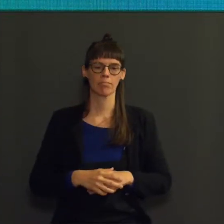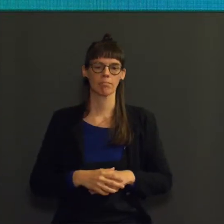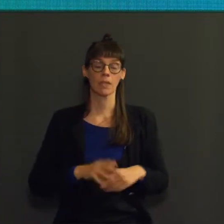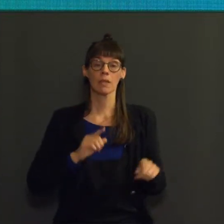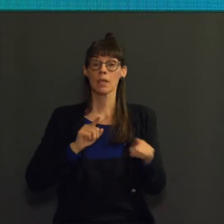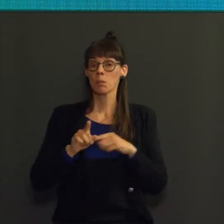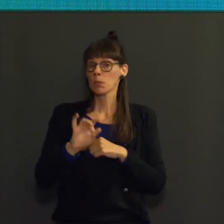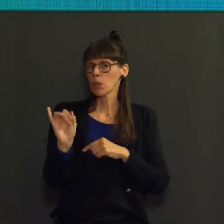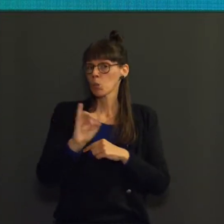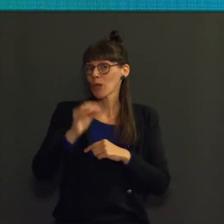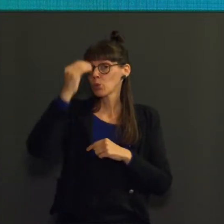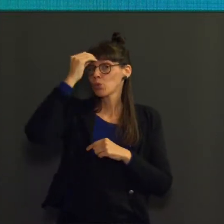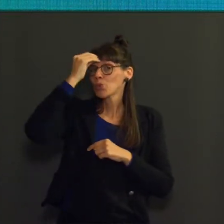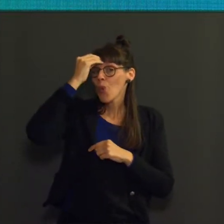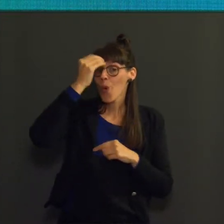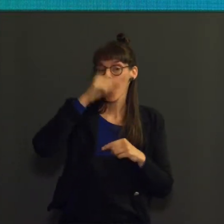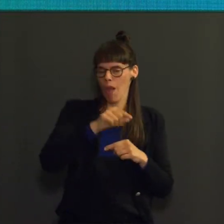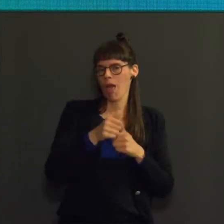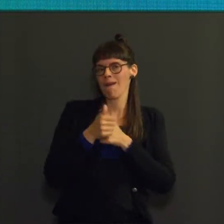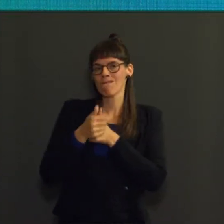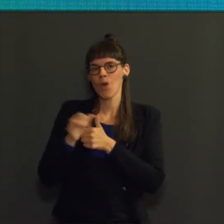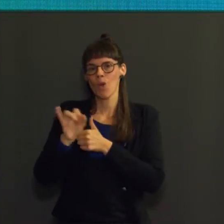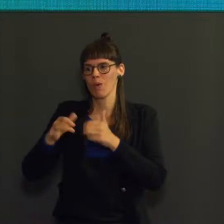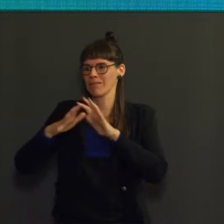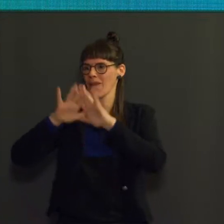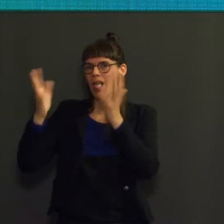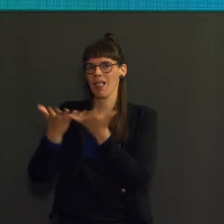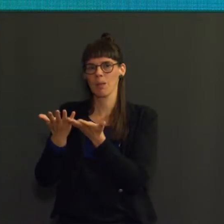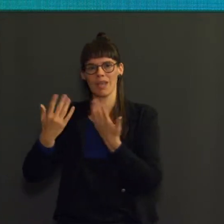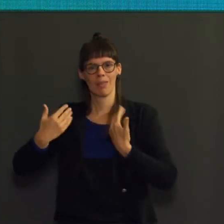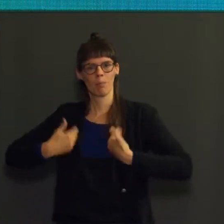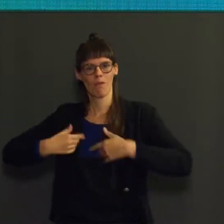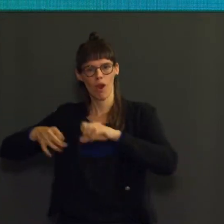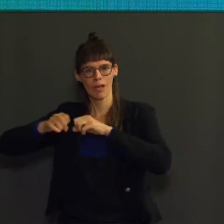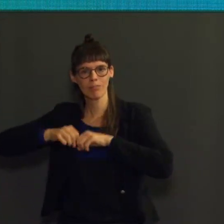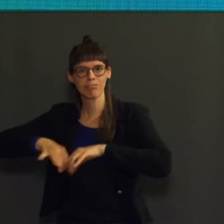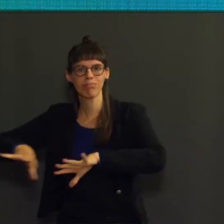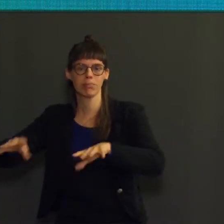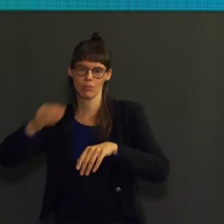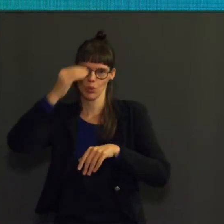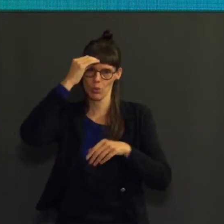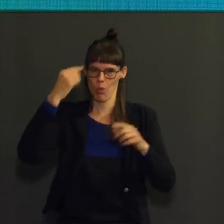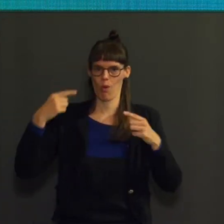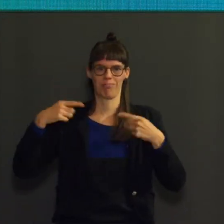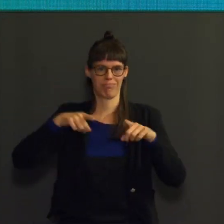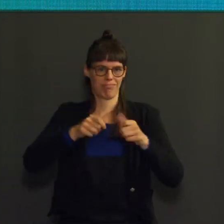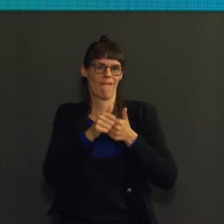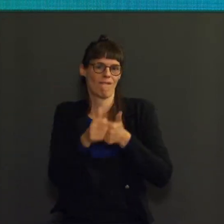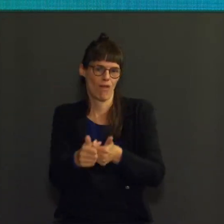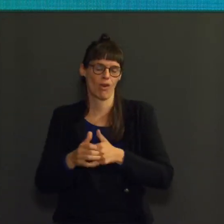daarbij vooral de algemene verspreiding van het virus in de bevolking te weerspiegelen.